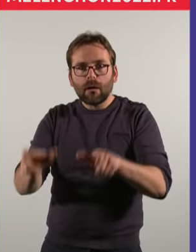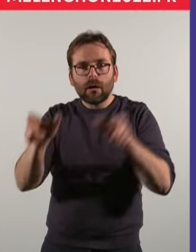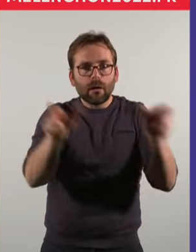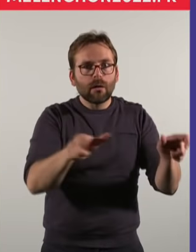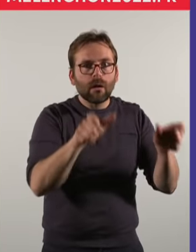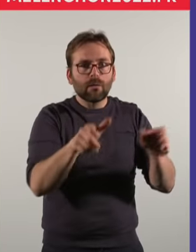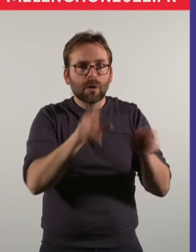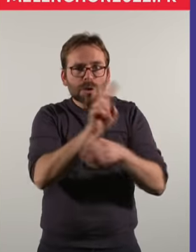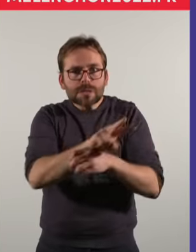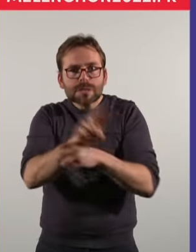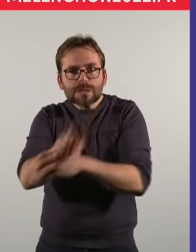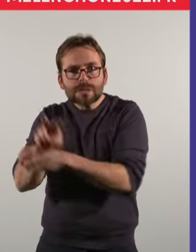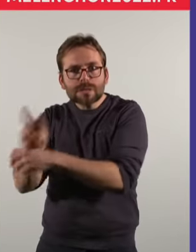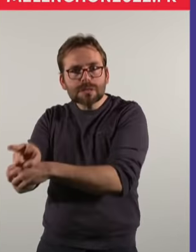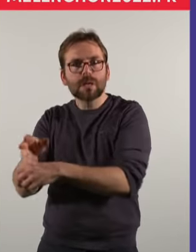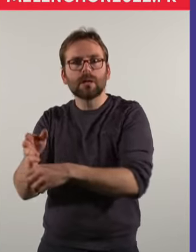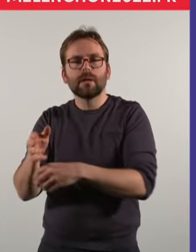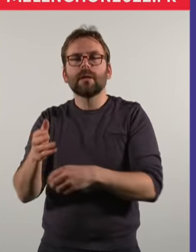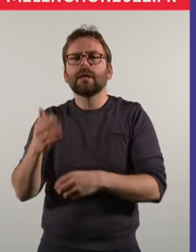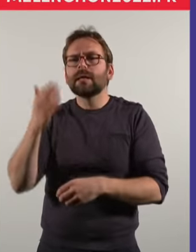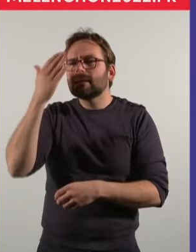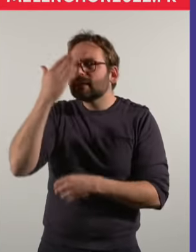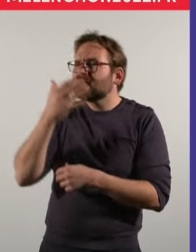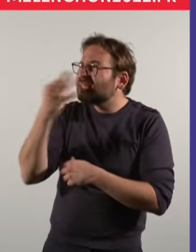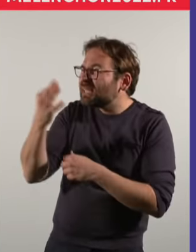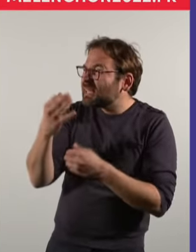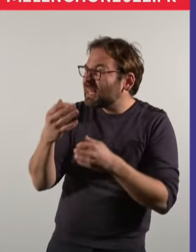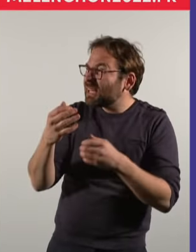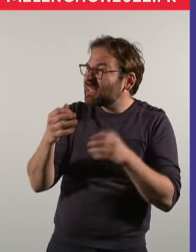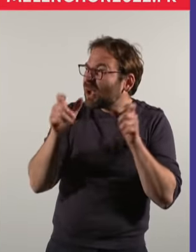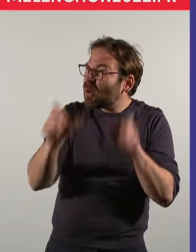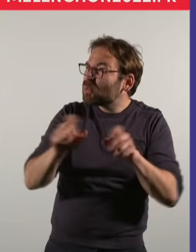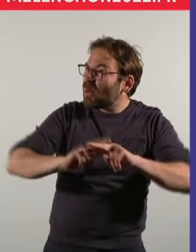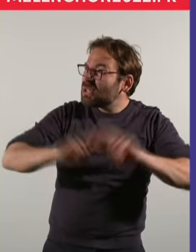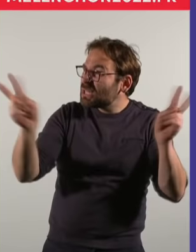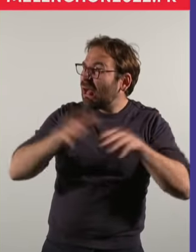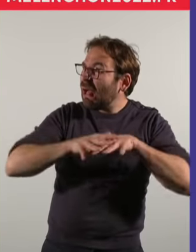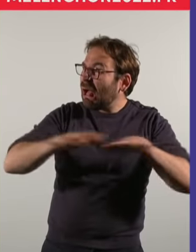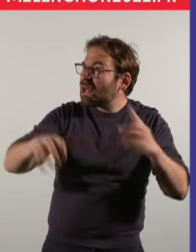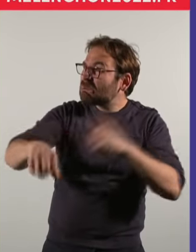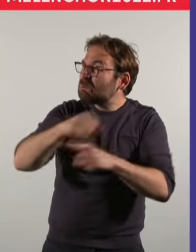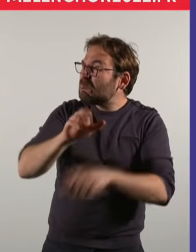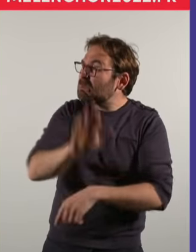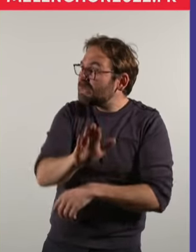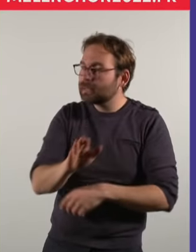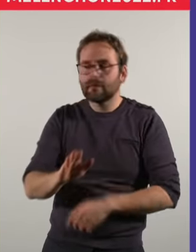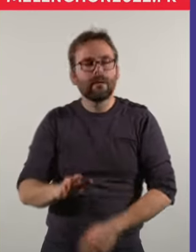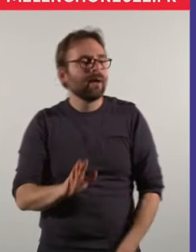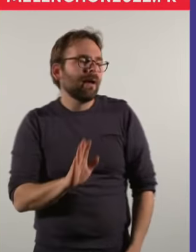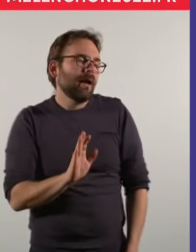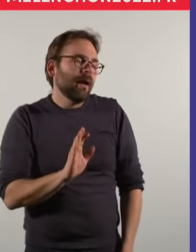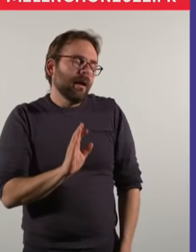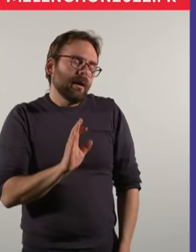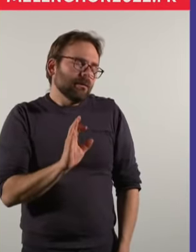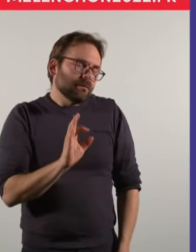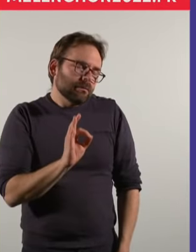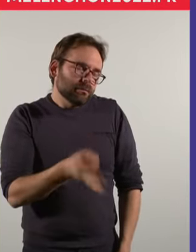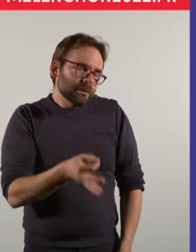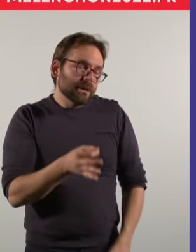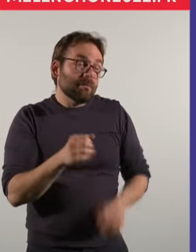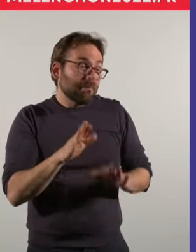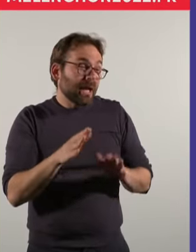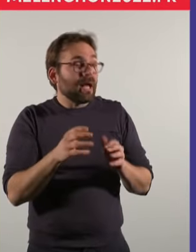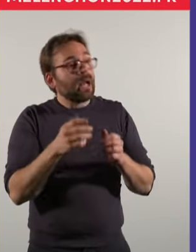Continuellement surveillés. Et quand on leur dit c'est la société du contrôle généralisé, ils nous disent « ah oui, mais un peu